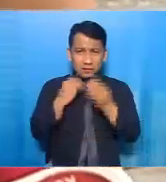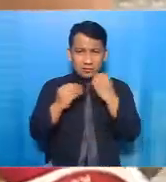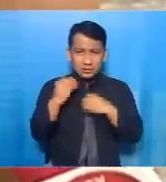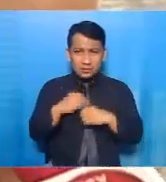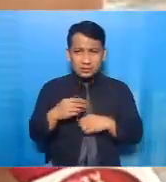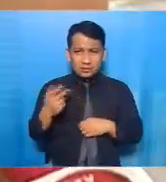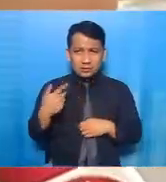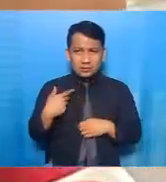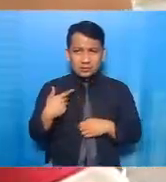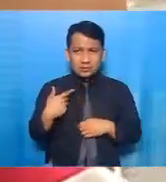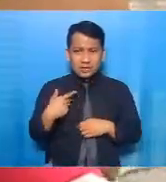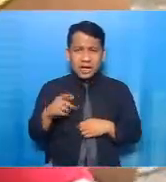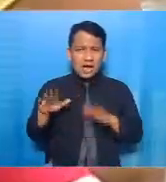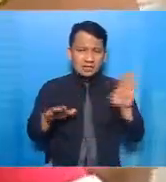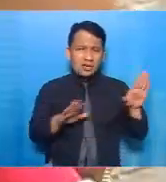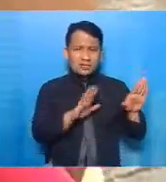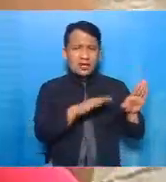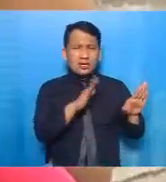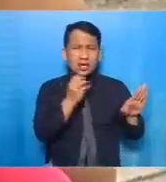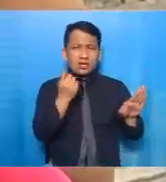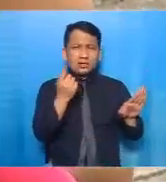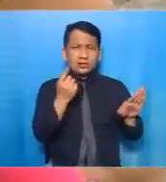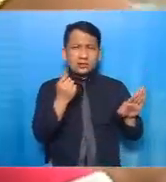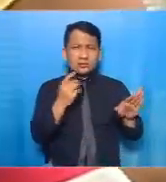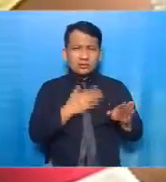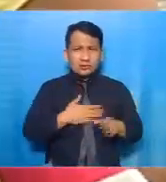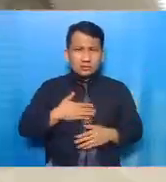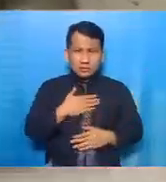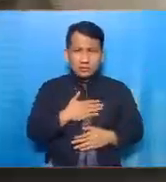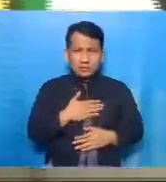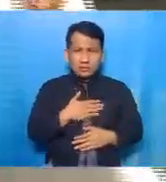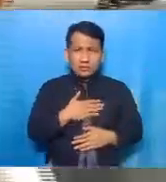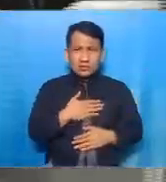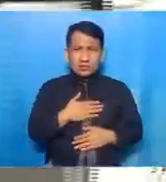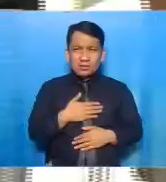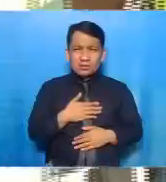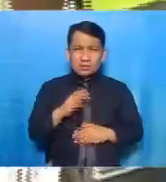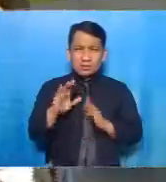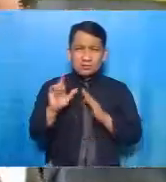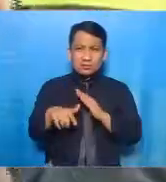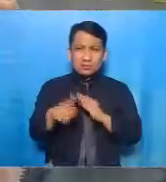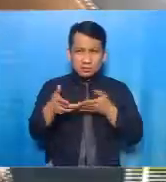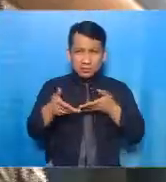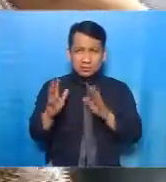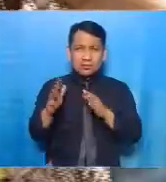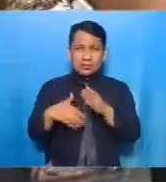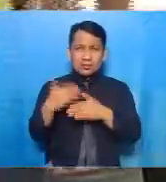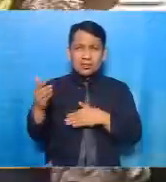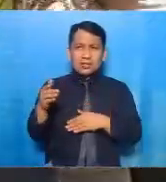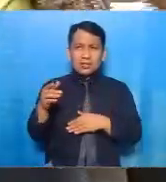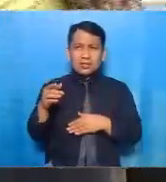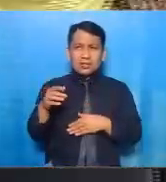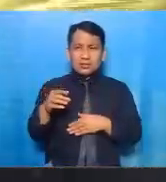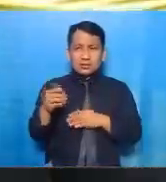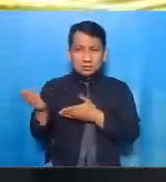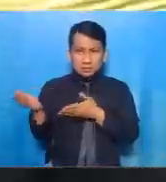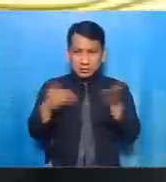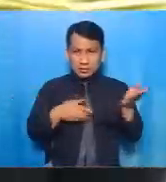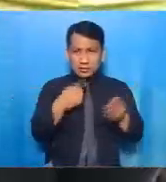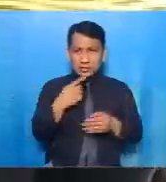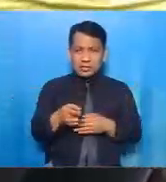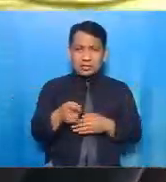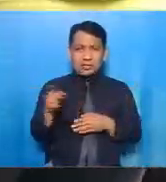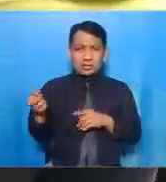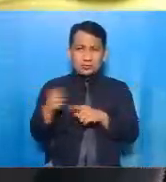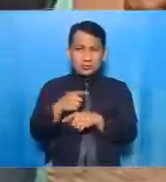tayong lockdown. I understand. Kaya yes, nakikiusap sino ako po sa inyo. Niyo? Kalaunan ay pinagbigyan na lang ang matanda na hinatid mismo ng